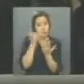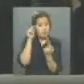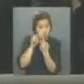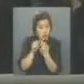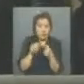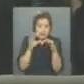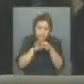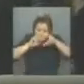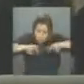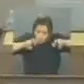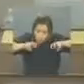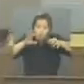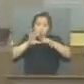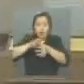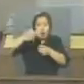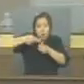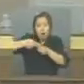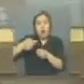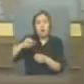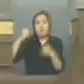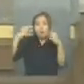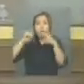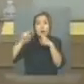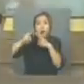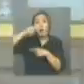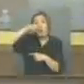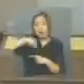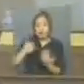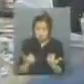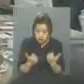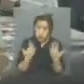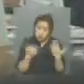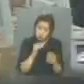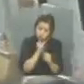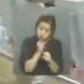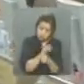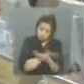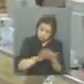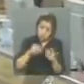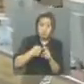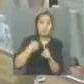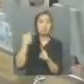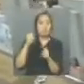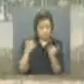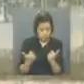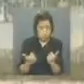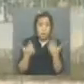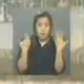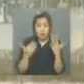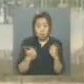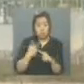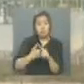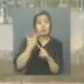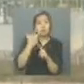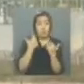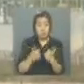ของไทยซึ่งคาดว่าสามารถรับฟังความเห็นและสรุปแผนได้ในเดือนตุลาคมนี้ขณะที่ในเดือนมีนาคมไทยจะเป็นเจ้